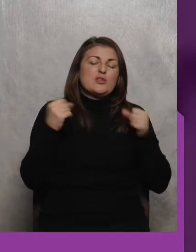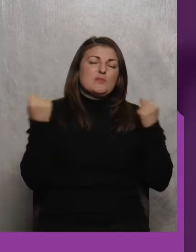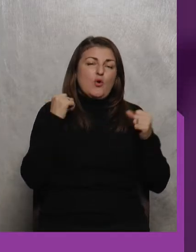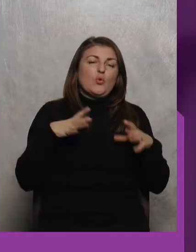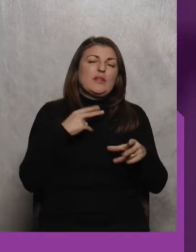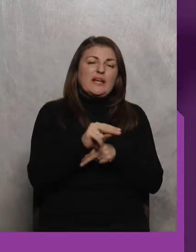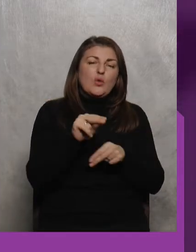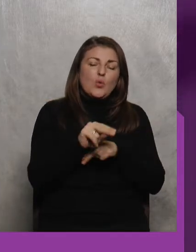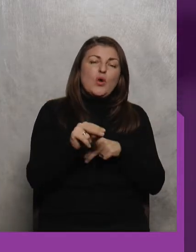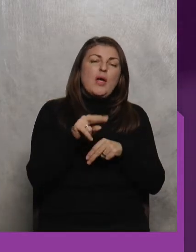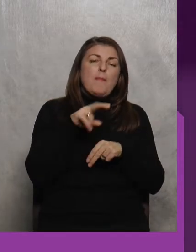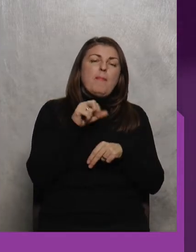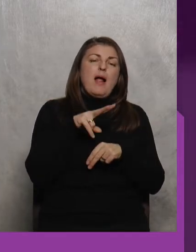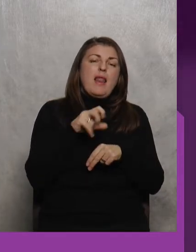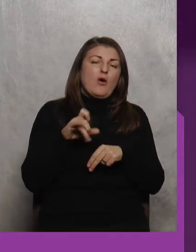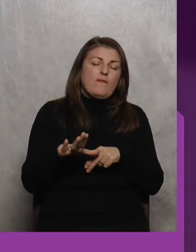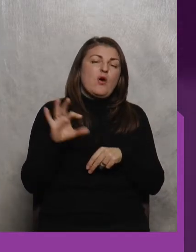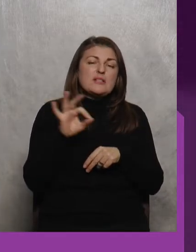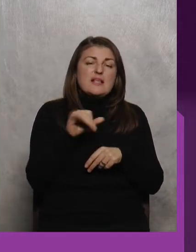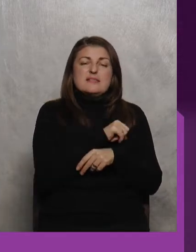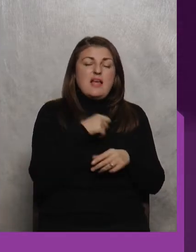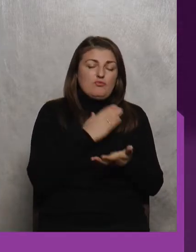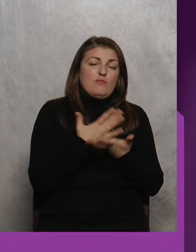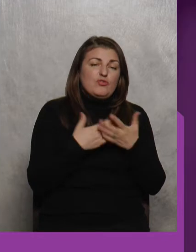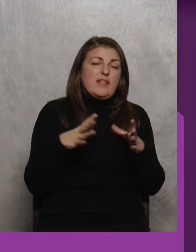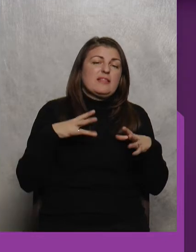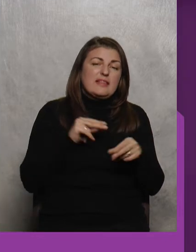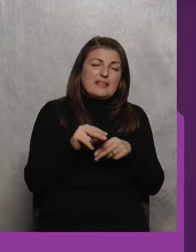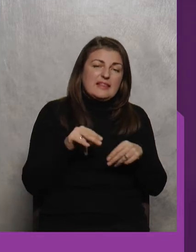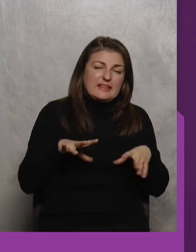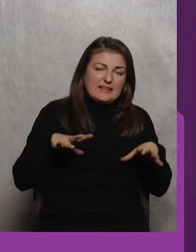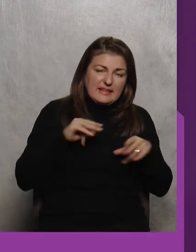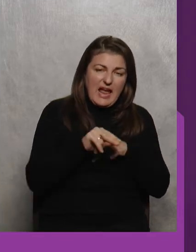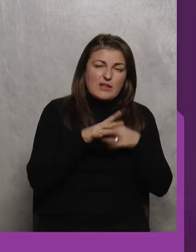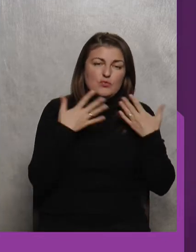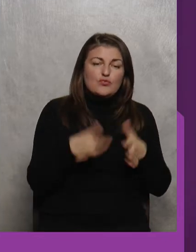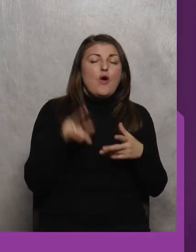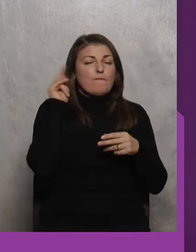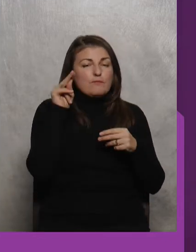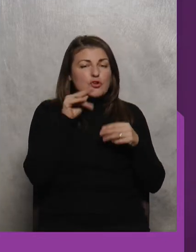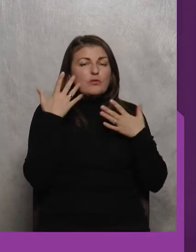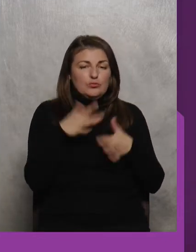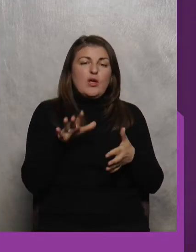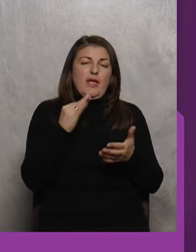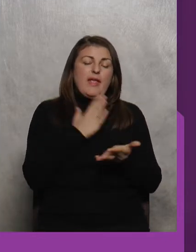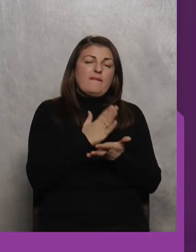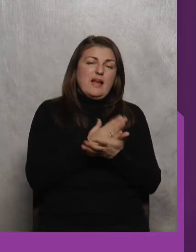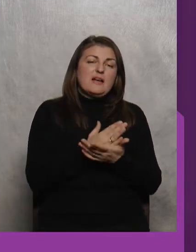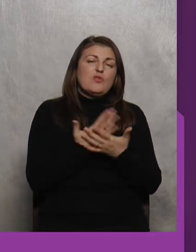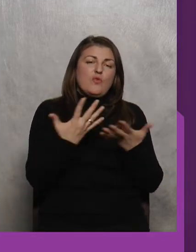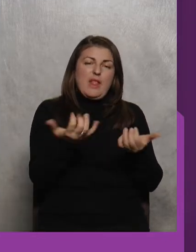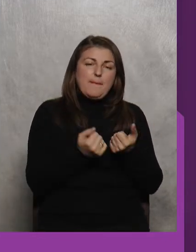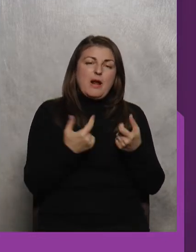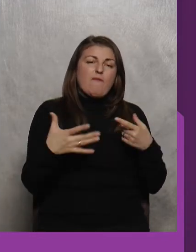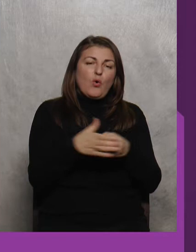тренує. Палєха Олександр сам уже є тренером, вивчився і являється, набрав